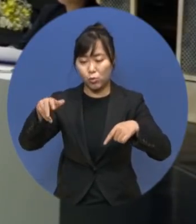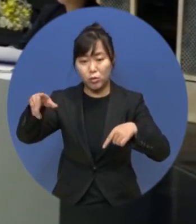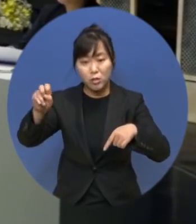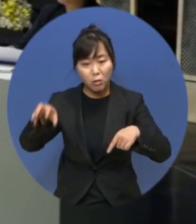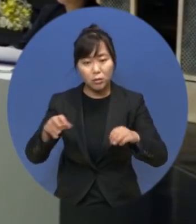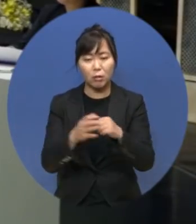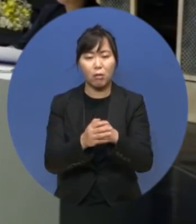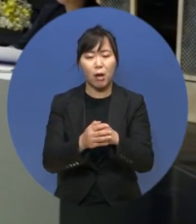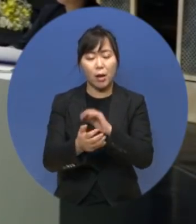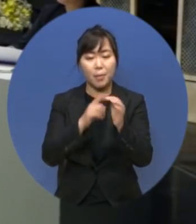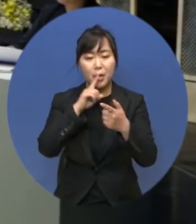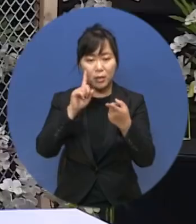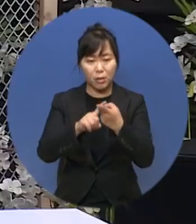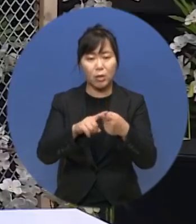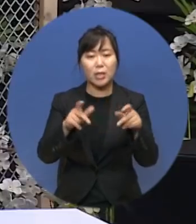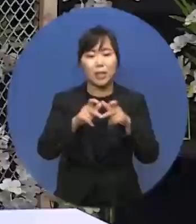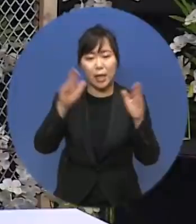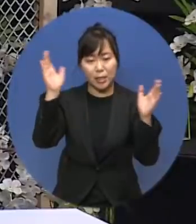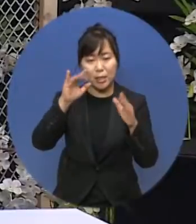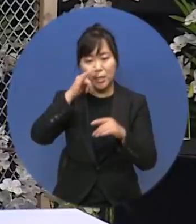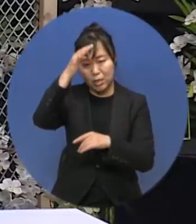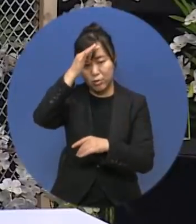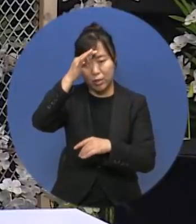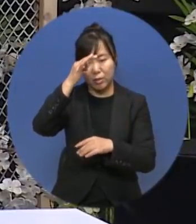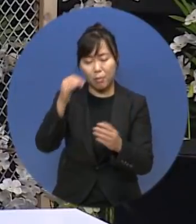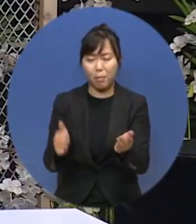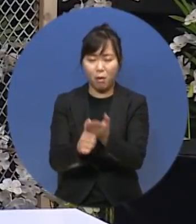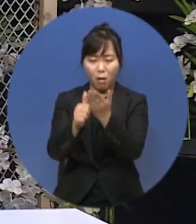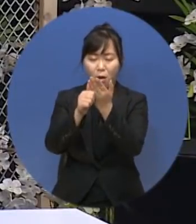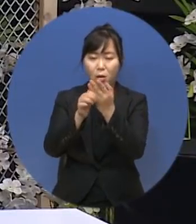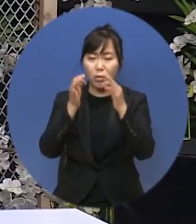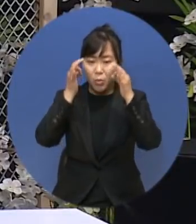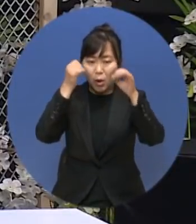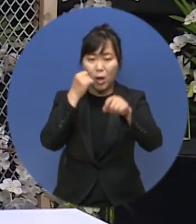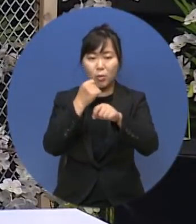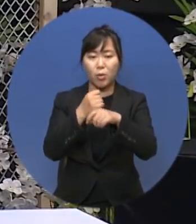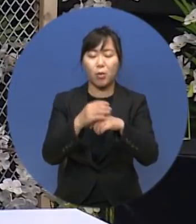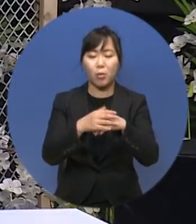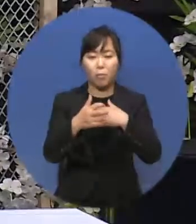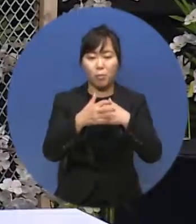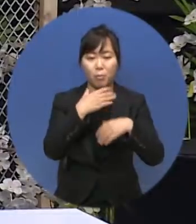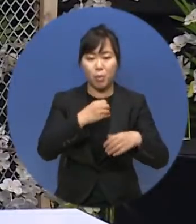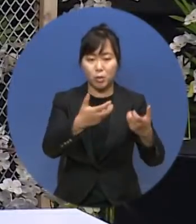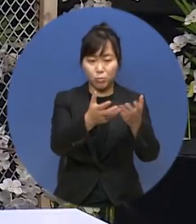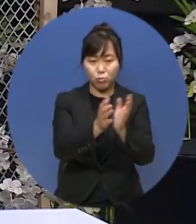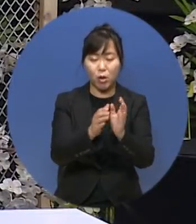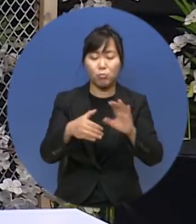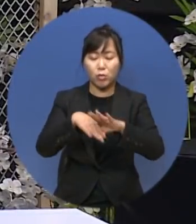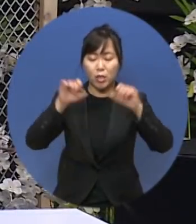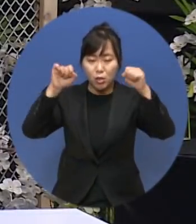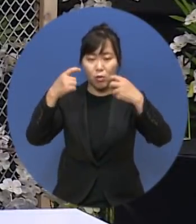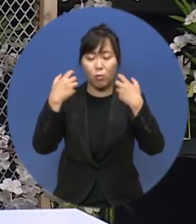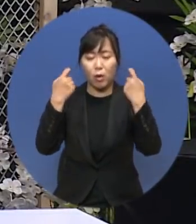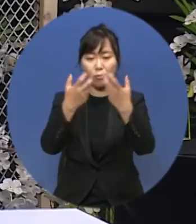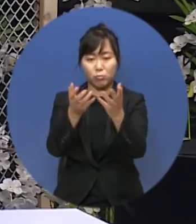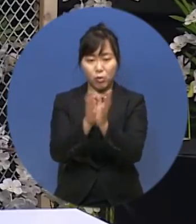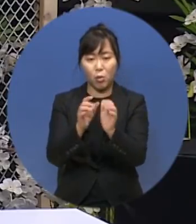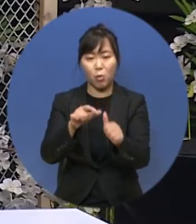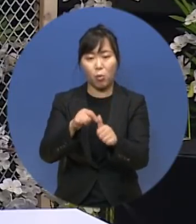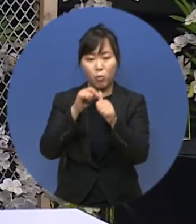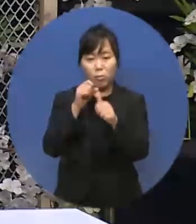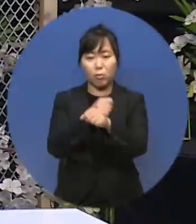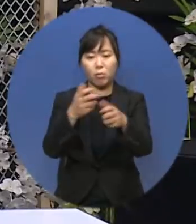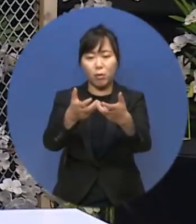장애 학생들의 예술적 기능을 길러내는 데 최선을 다하고요. 복지부, 문체부, 고용노동부 등 정부